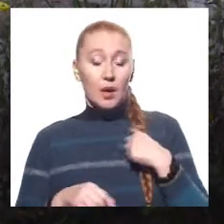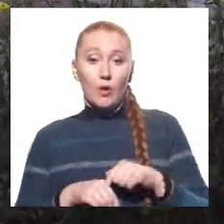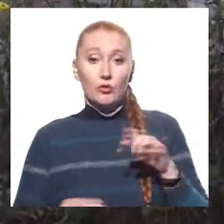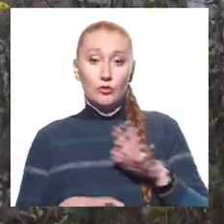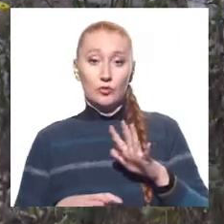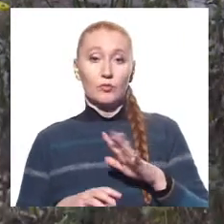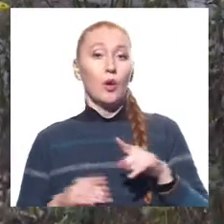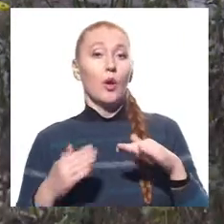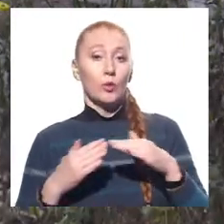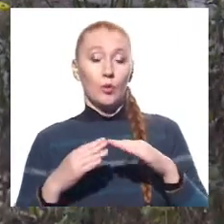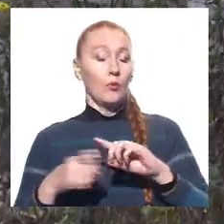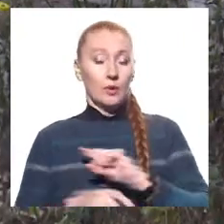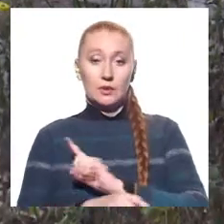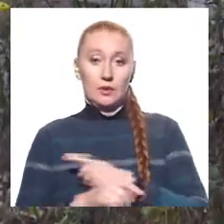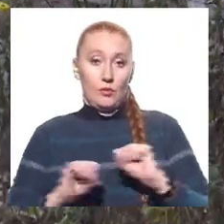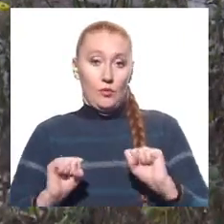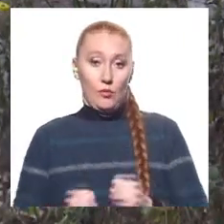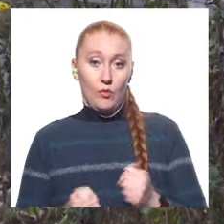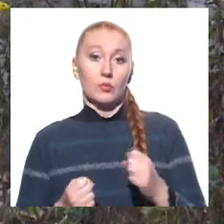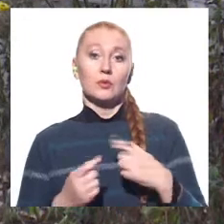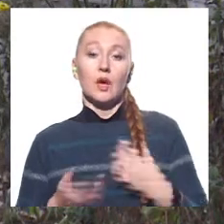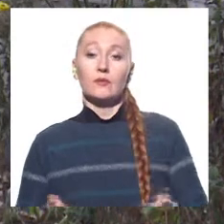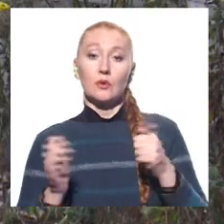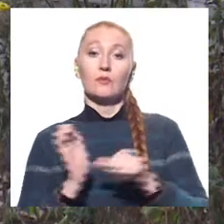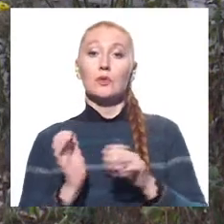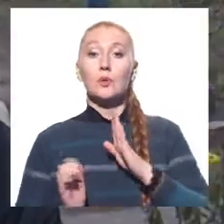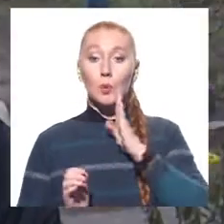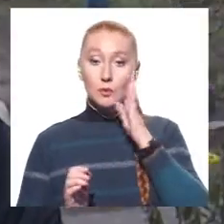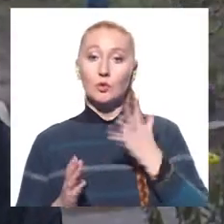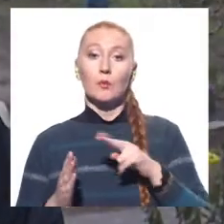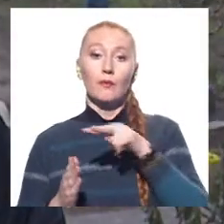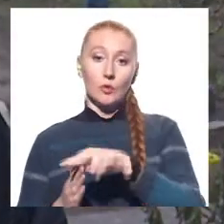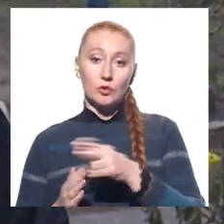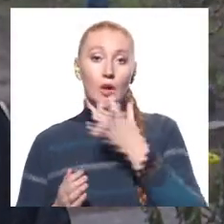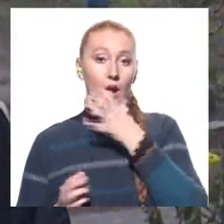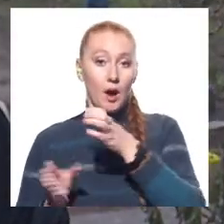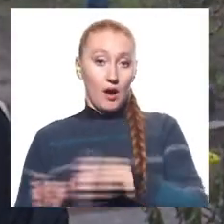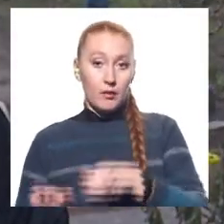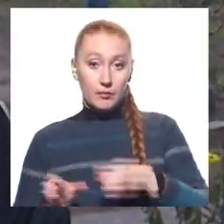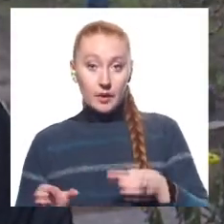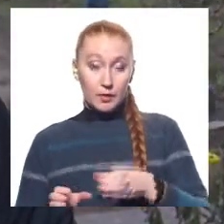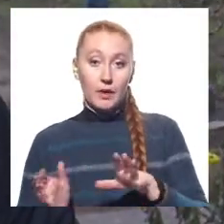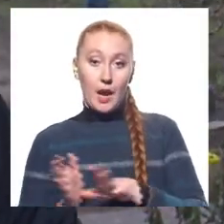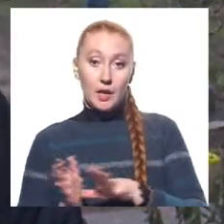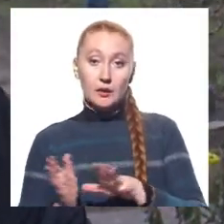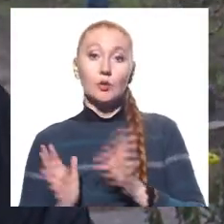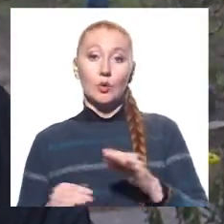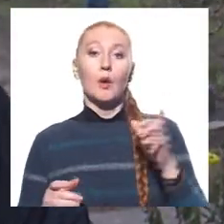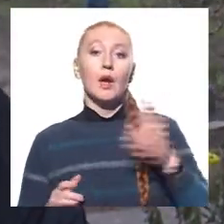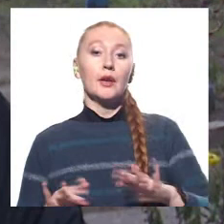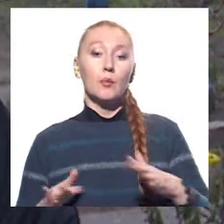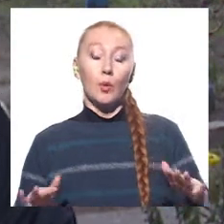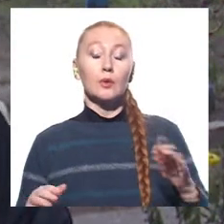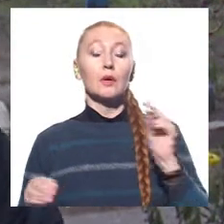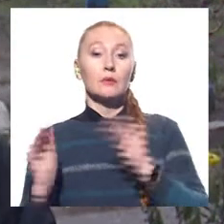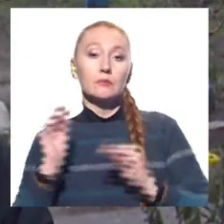У квартирі дуже холодно. Зранку я встаю о 6-й годині, щоб увімкнути обігрівач, щоб дитина змогла хоч якось зібратись у школу. На